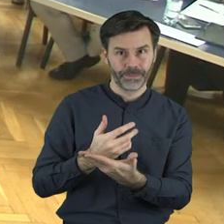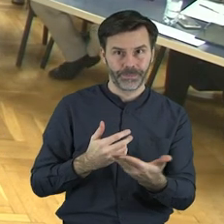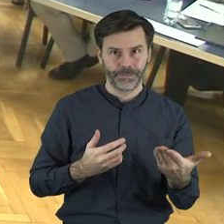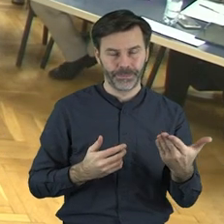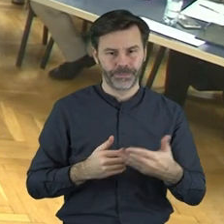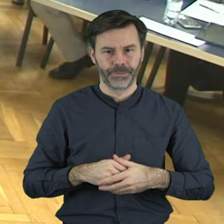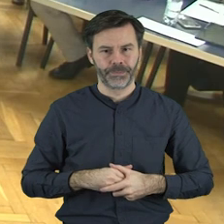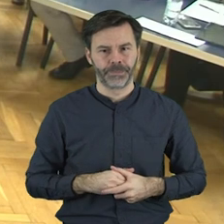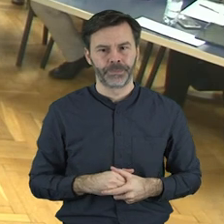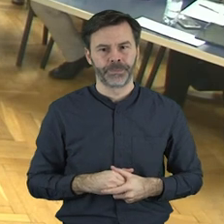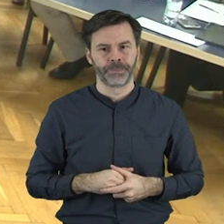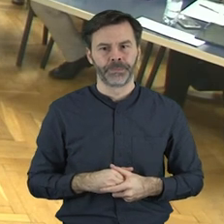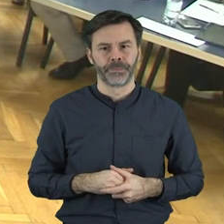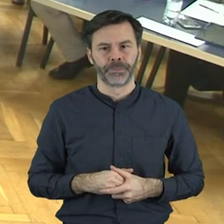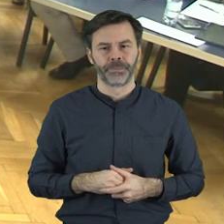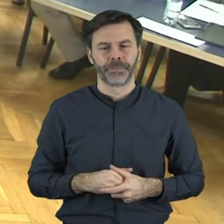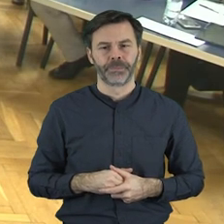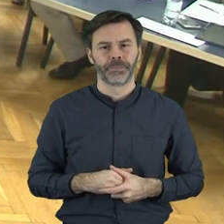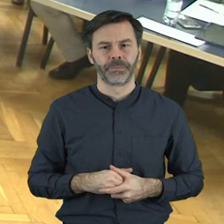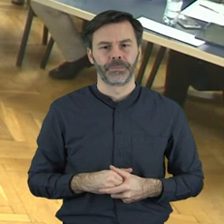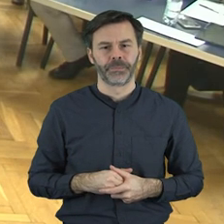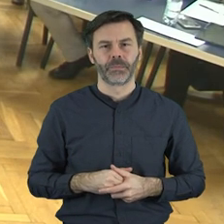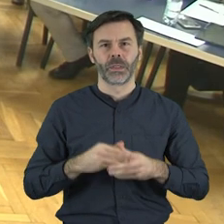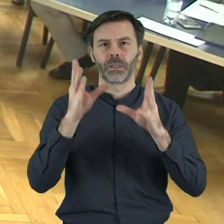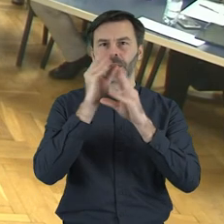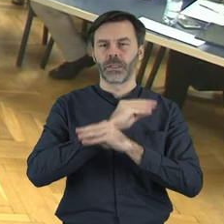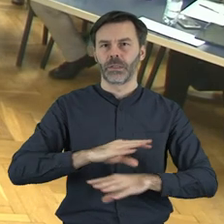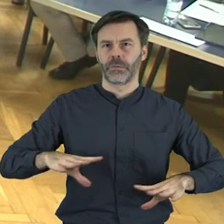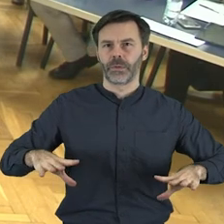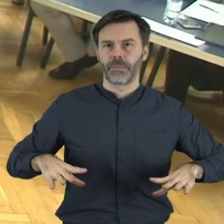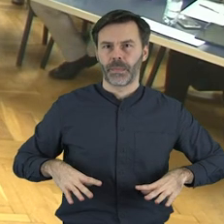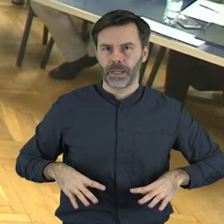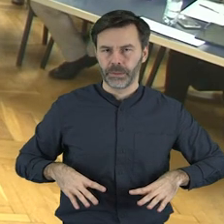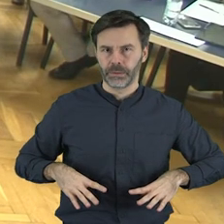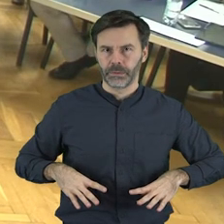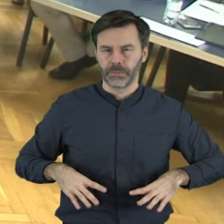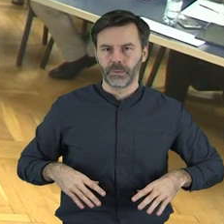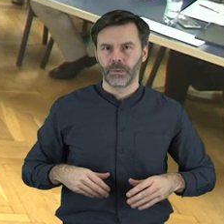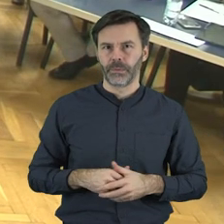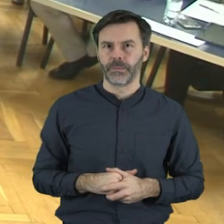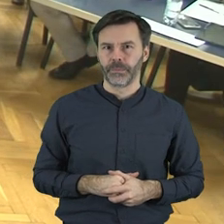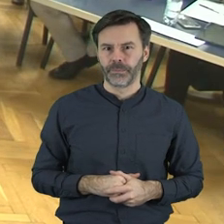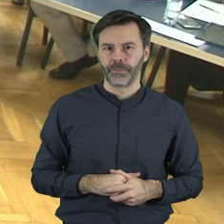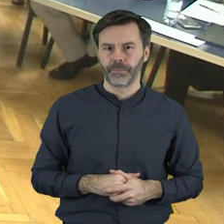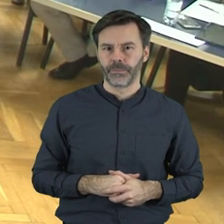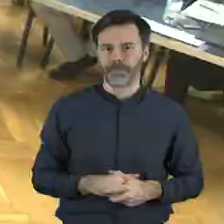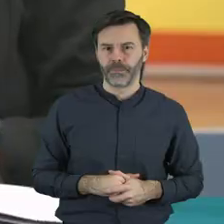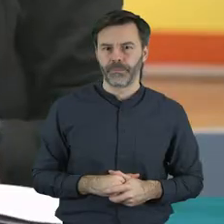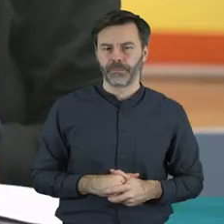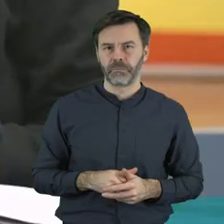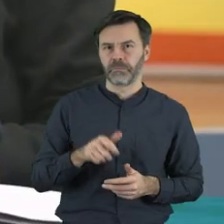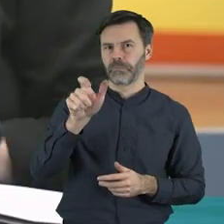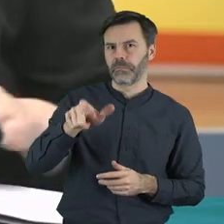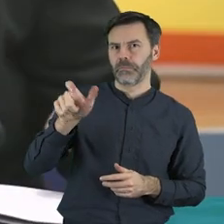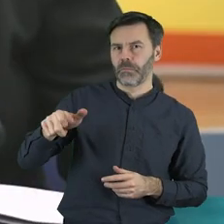Szanowni Państwo, Państwo parlamentarzyści na dzisiejszej sesji są nieobecni, pewnie ze względu na to, że trwają obrady Sejmu Rzeczypospolitej Polskiej.